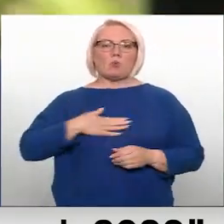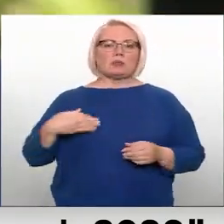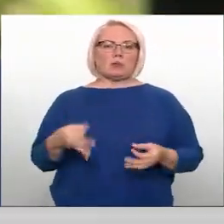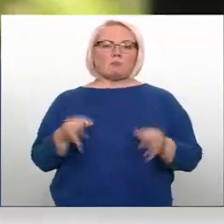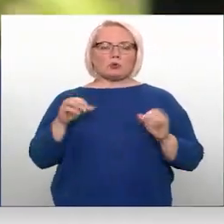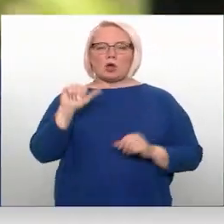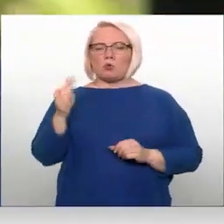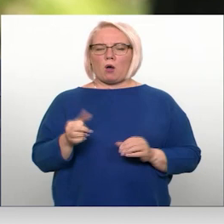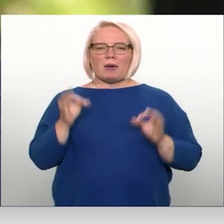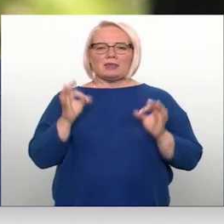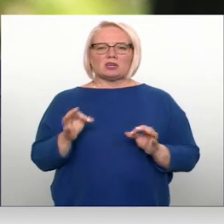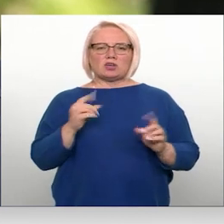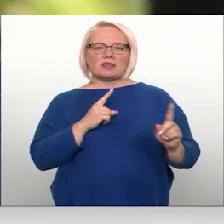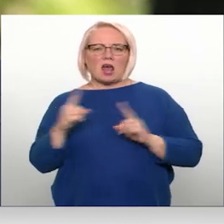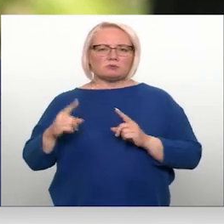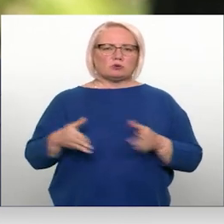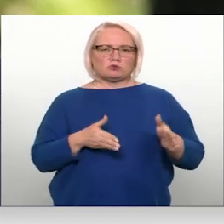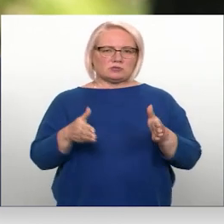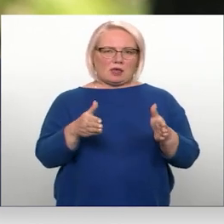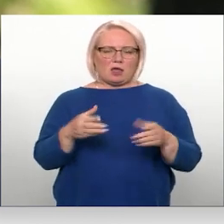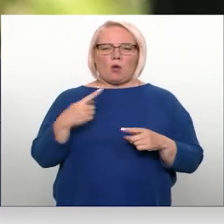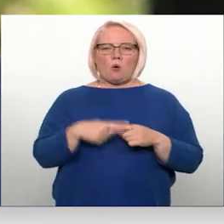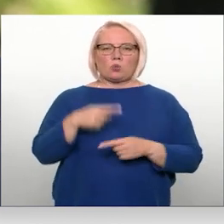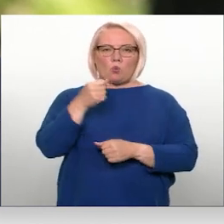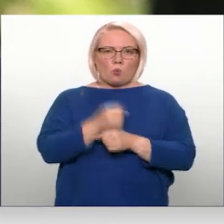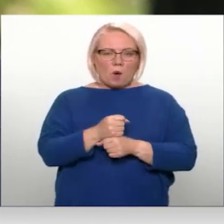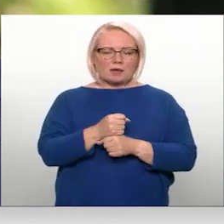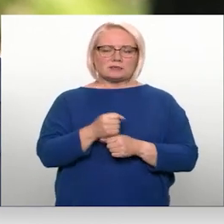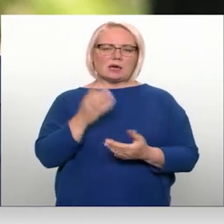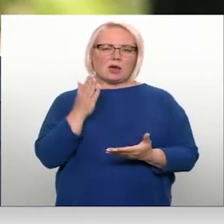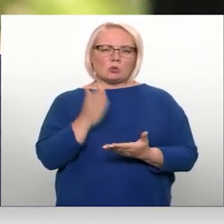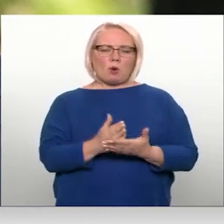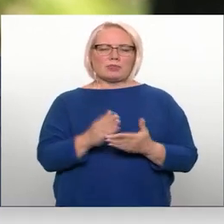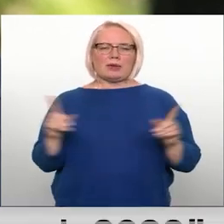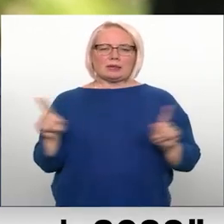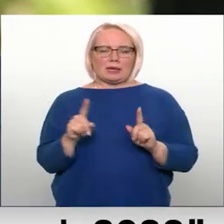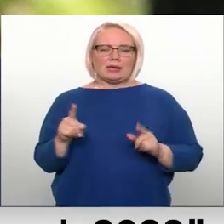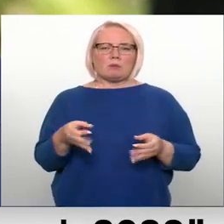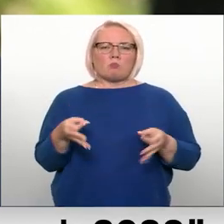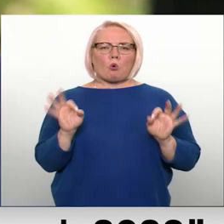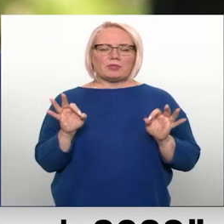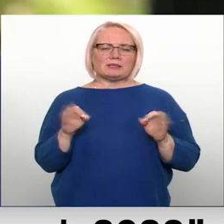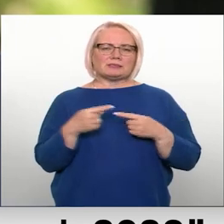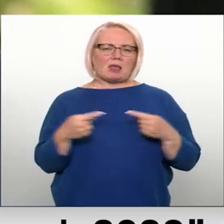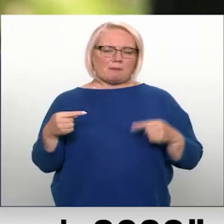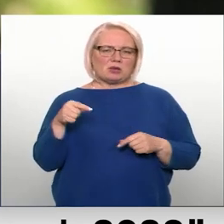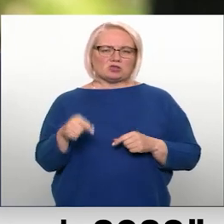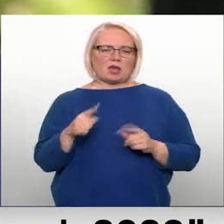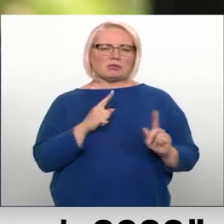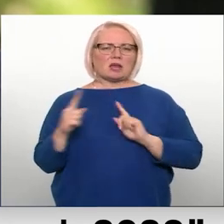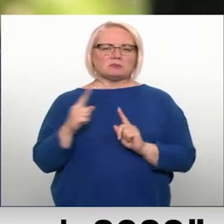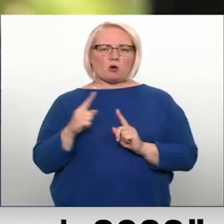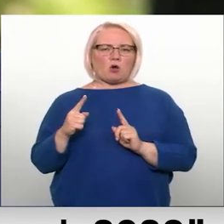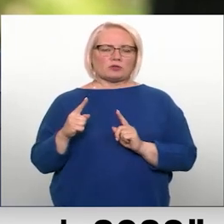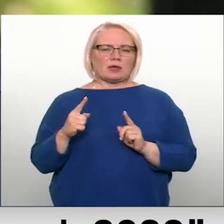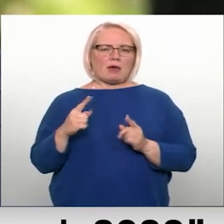loma spēlē loģistika un transports. Un ost noteikti ir būtisks elements šeit